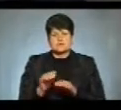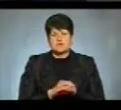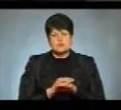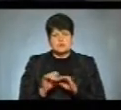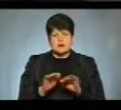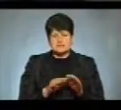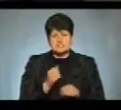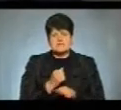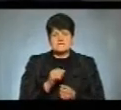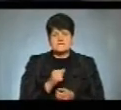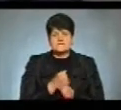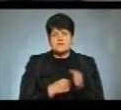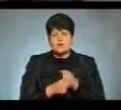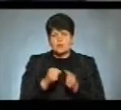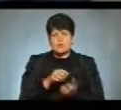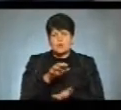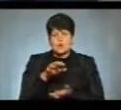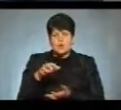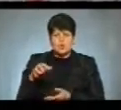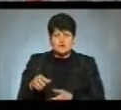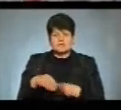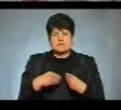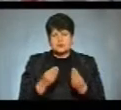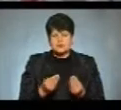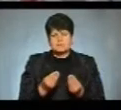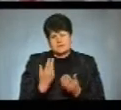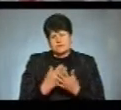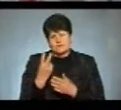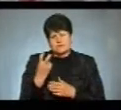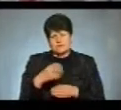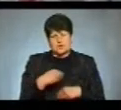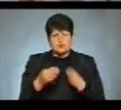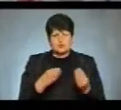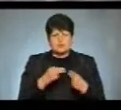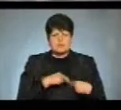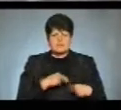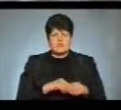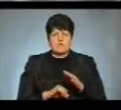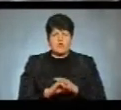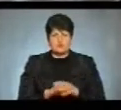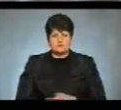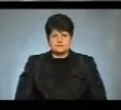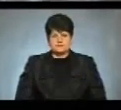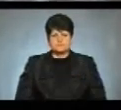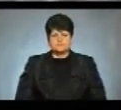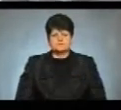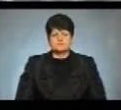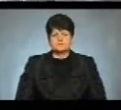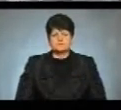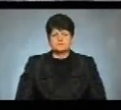кошик». Її організовує фонд «Карітас». Близько 200 пакунків роздадуть працівники фонду.